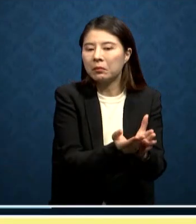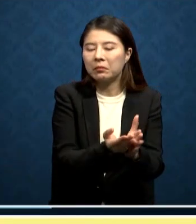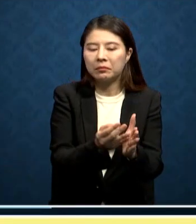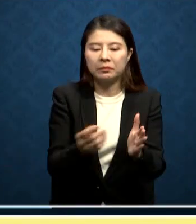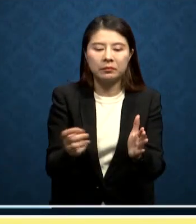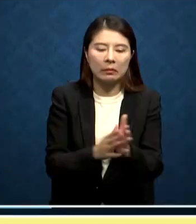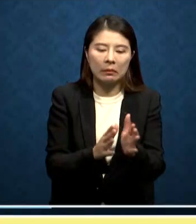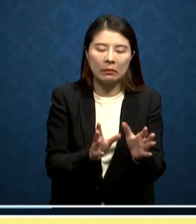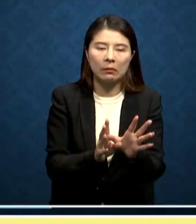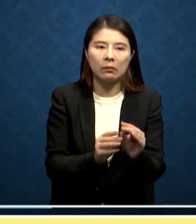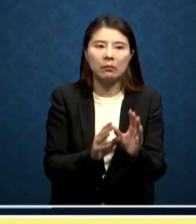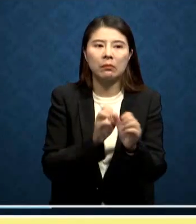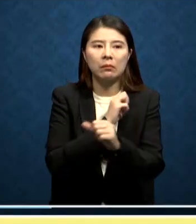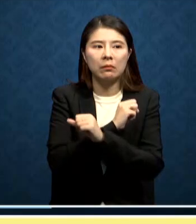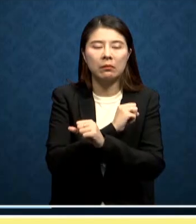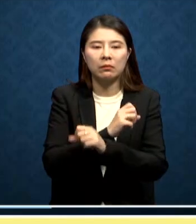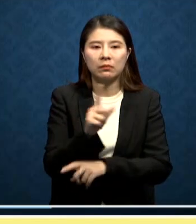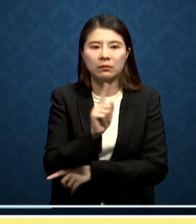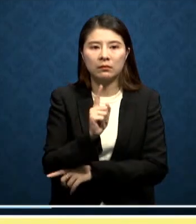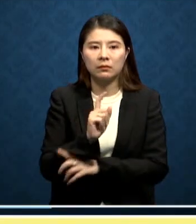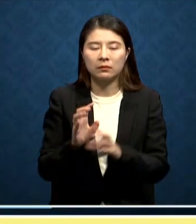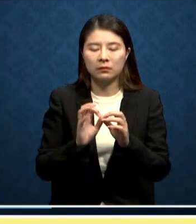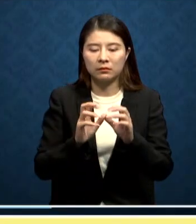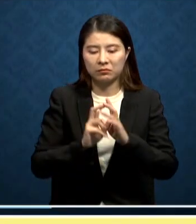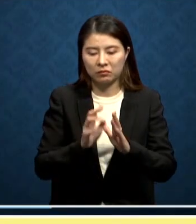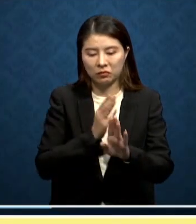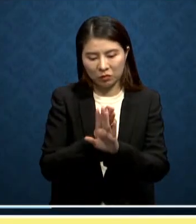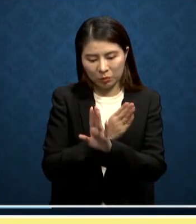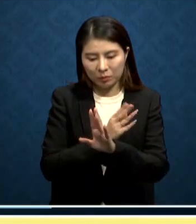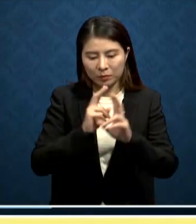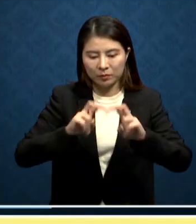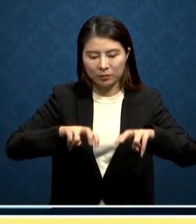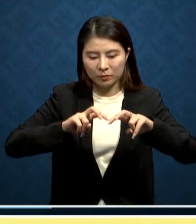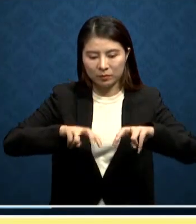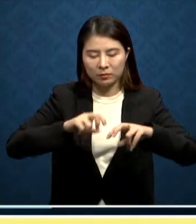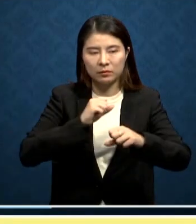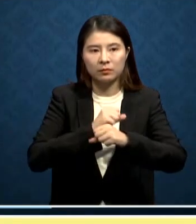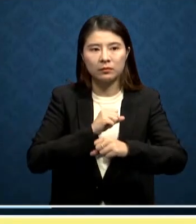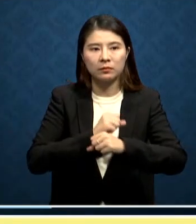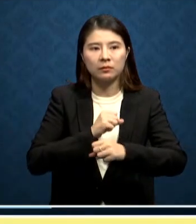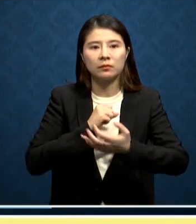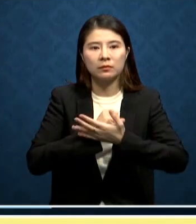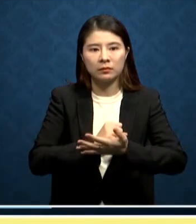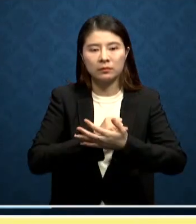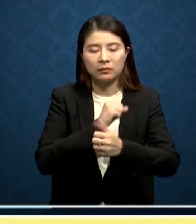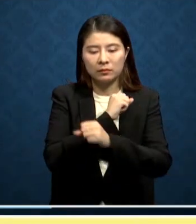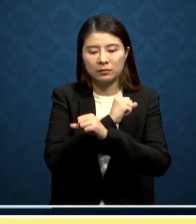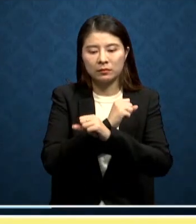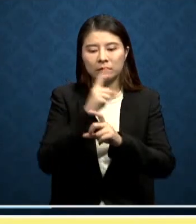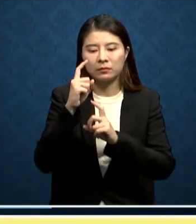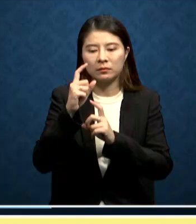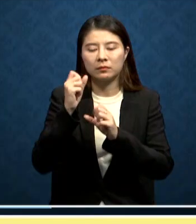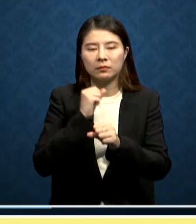นะอันนี้ก็งานวิจัยจะช่วยได้มากนะเราดูตัวอย่างจาก